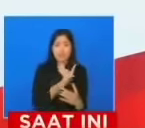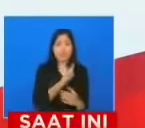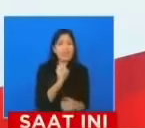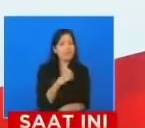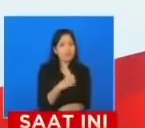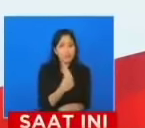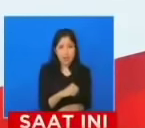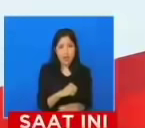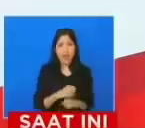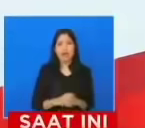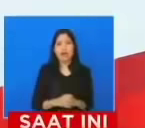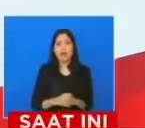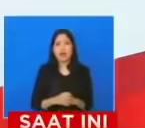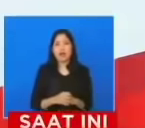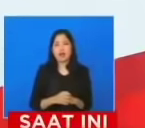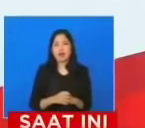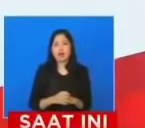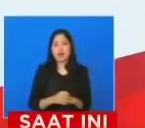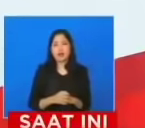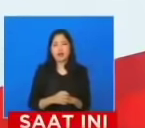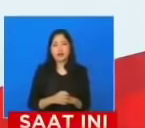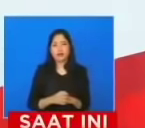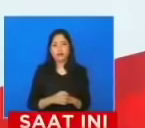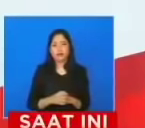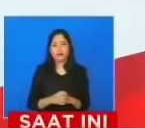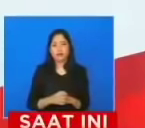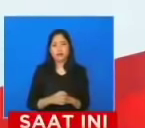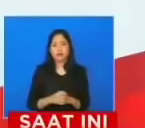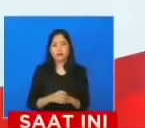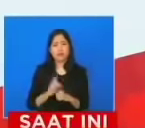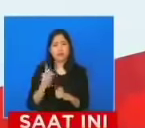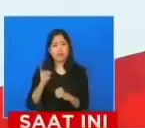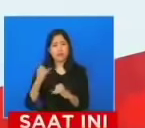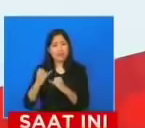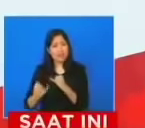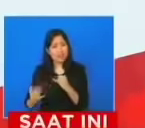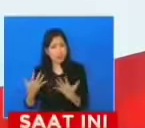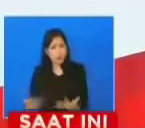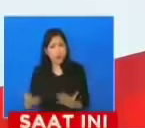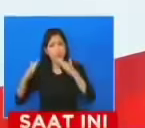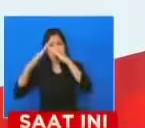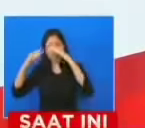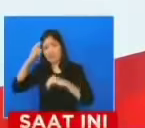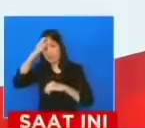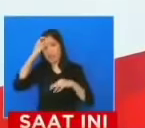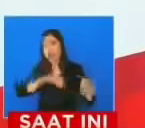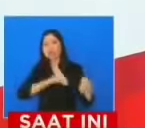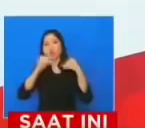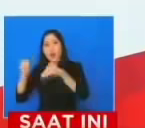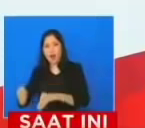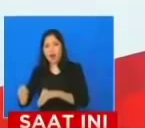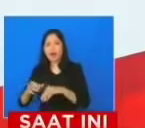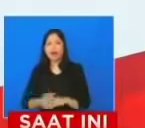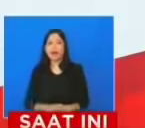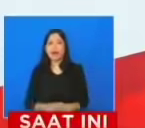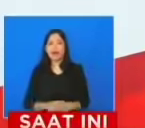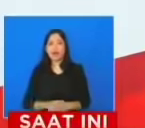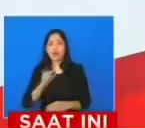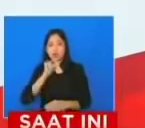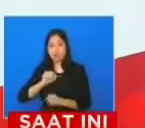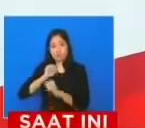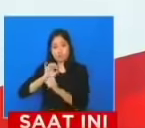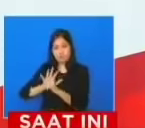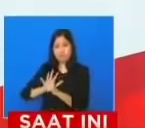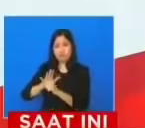mandiri. Puncaknya adalah rumah sakit rujukan untuk penanganan kasus COVID-19